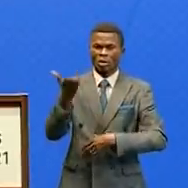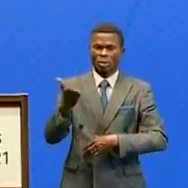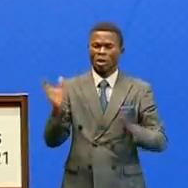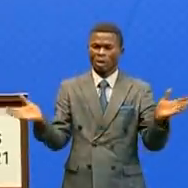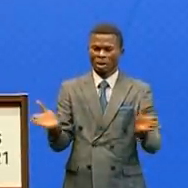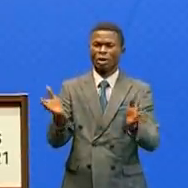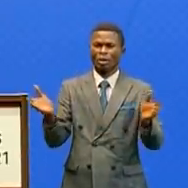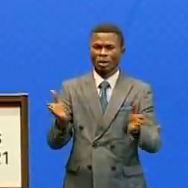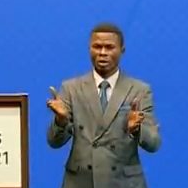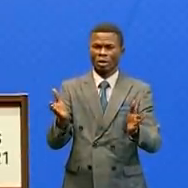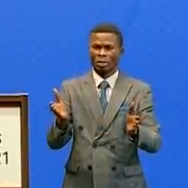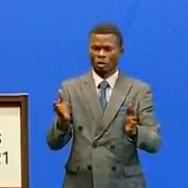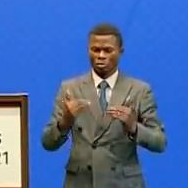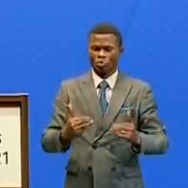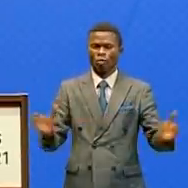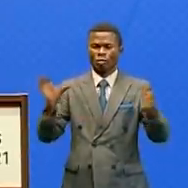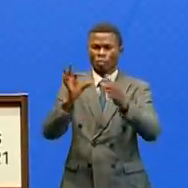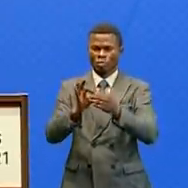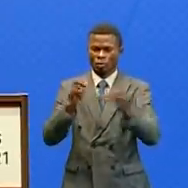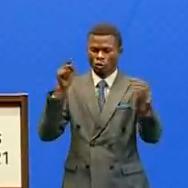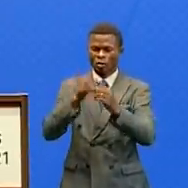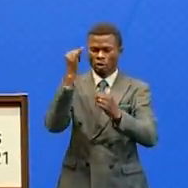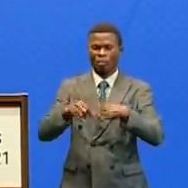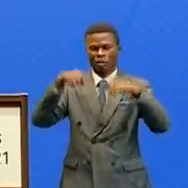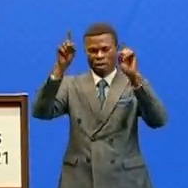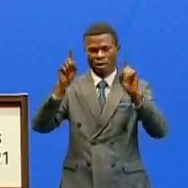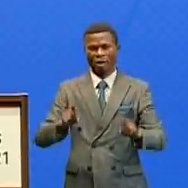renforcés, devraient se consolider jusqu'à la fin de l'année.